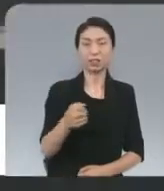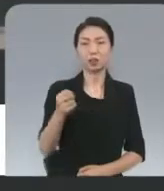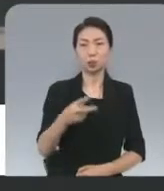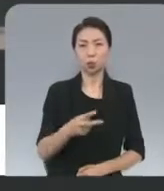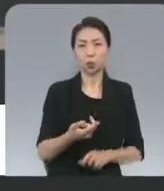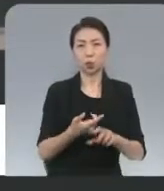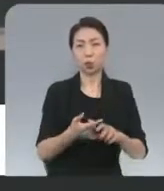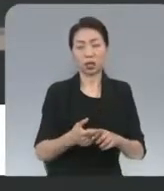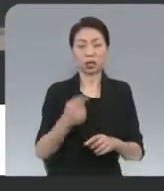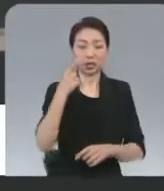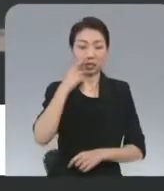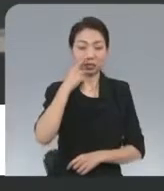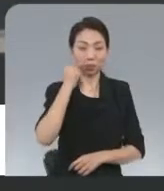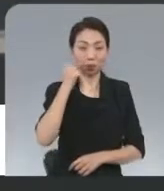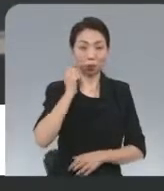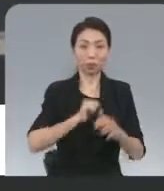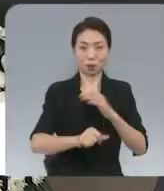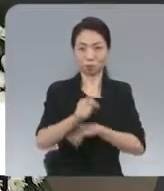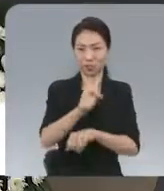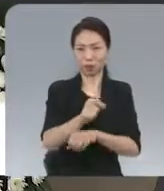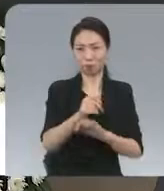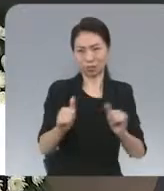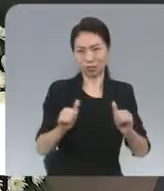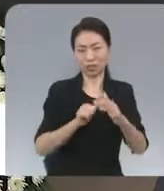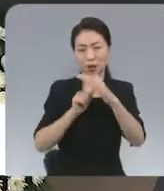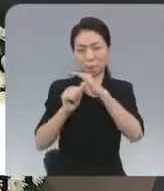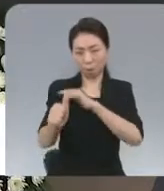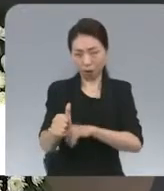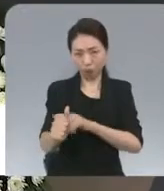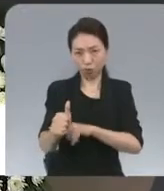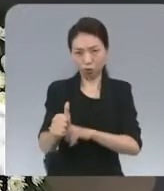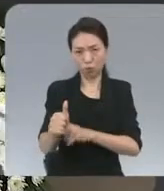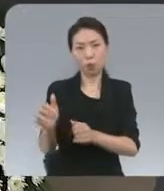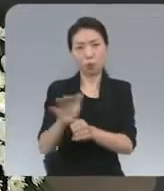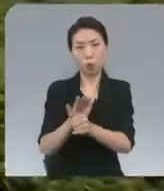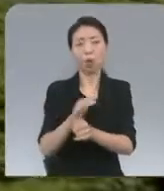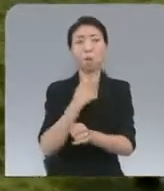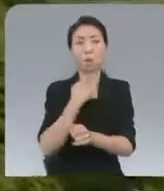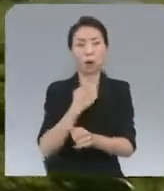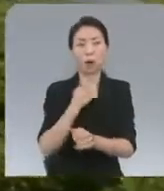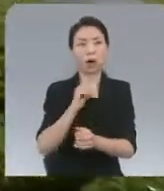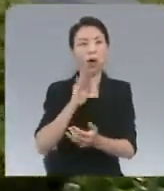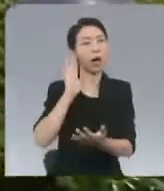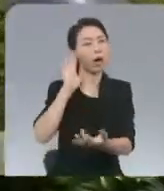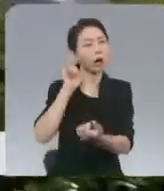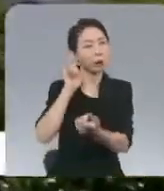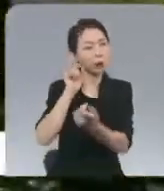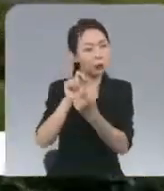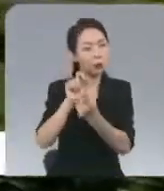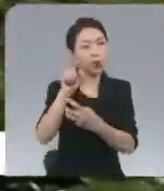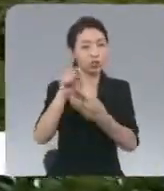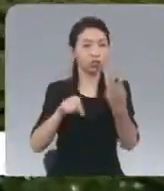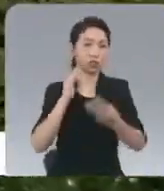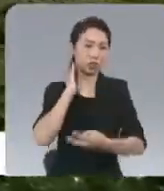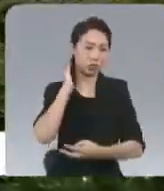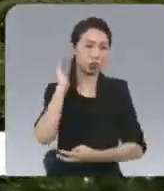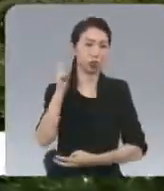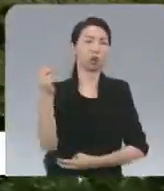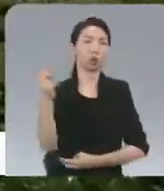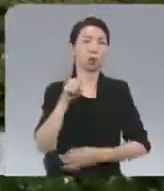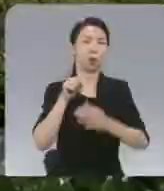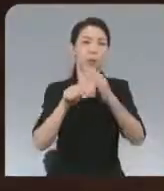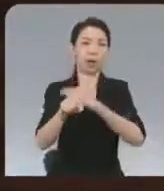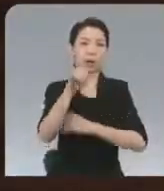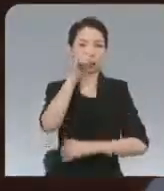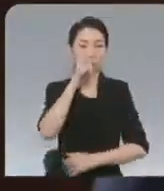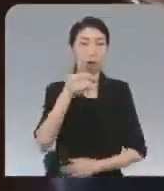ce qui leur permettrait de le faire par ailleurs le chef de la diplomatie sud-coréenne en exercice pape tine et le président fraîchement